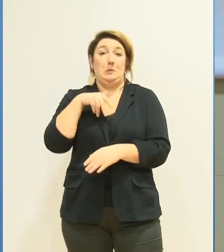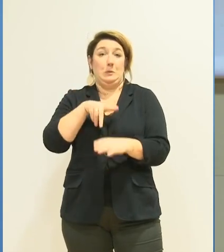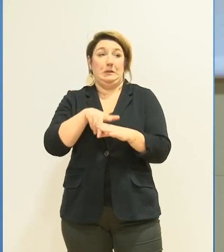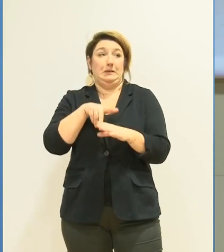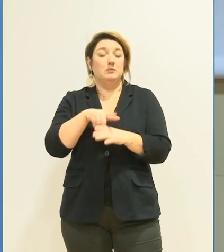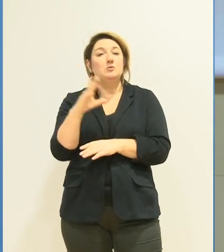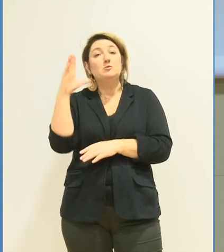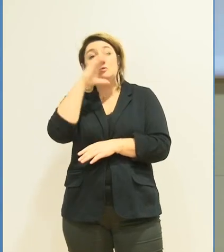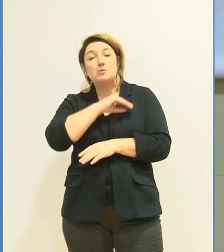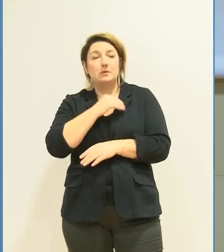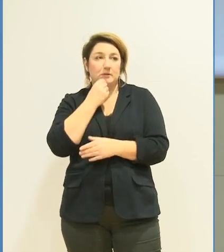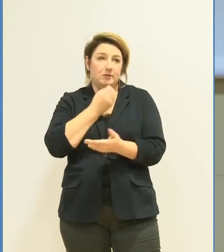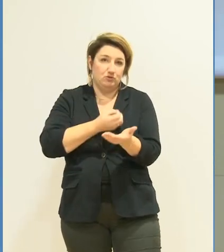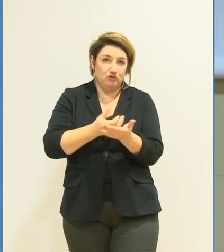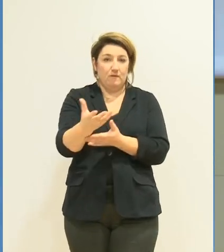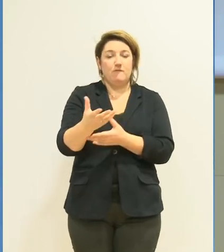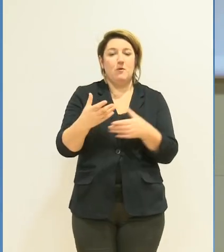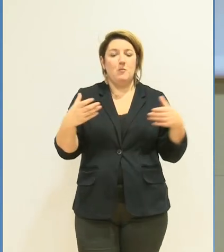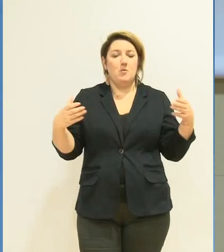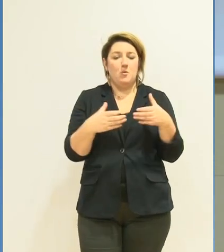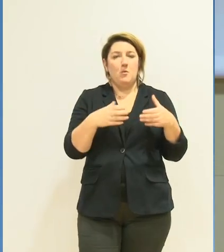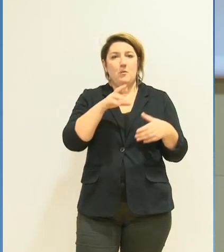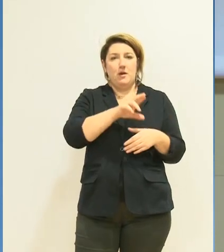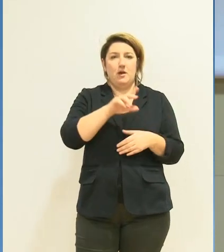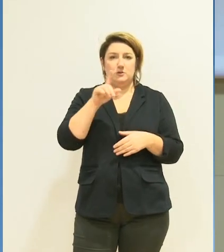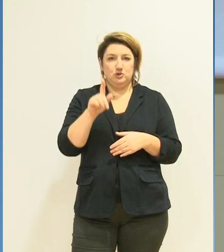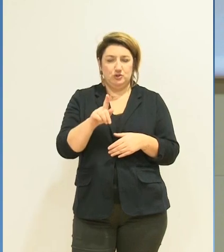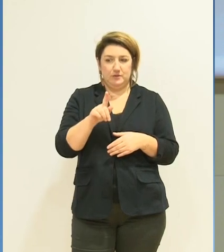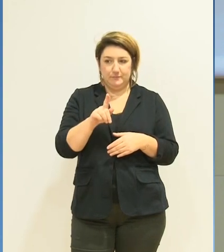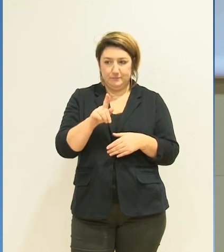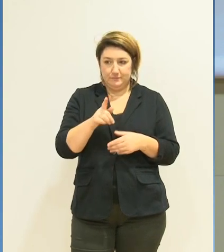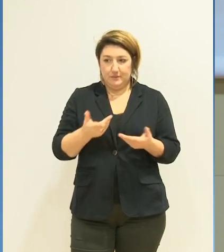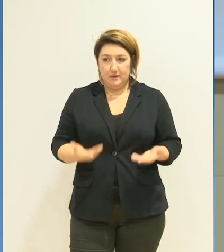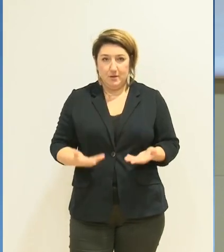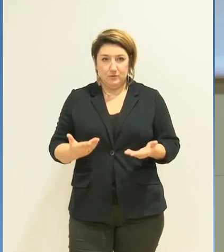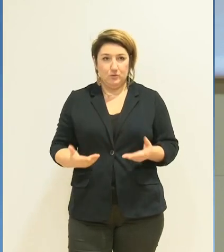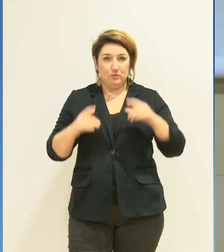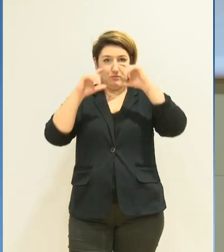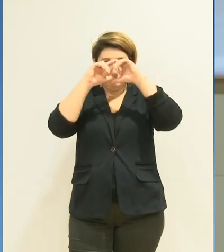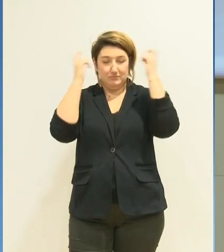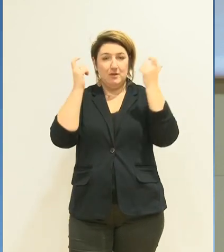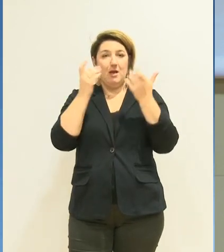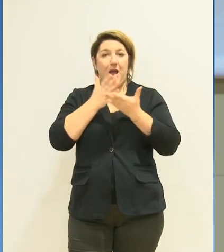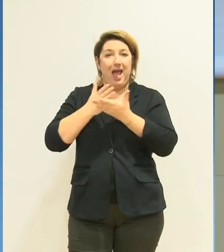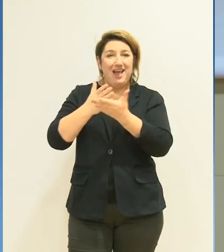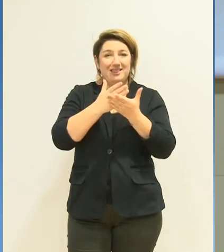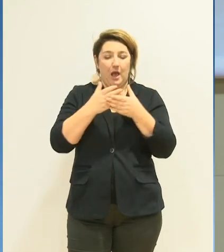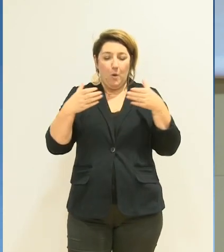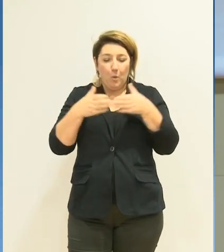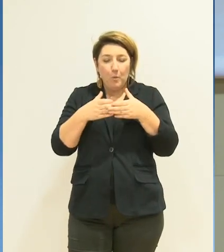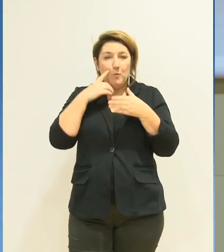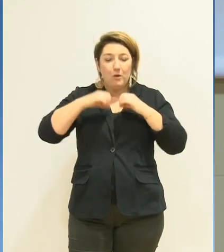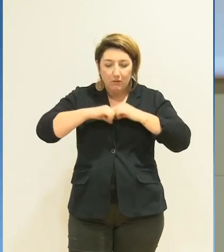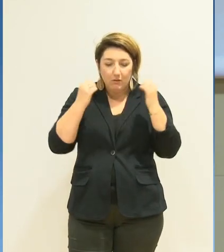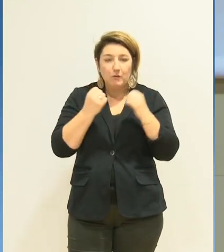début de conseil pour vous dire donc que le groupe hergé est maintenant un intergroupe puisqu'il y à trois sous groupes enfin trois